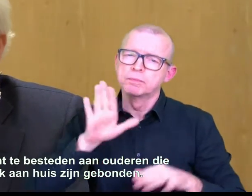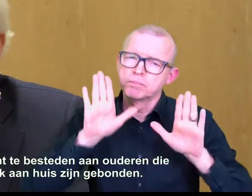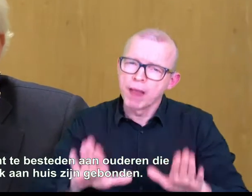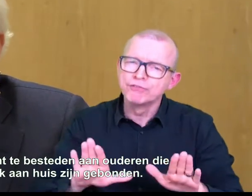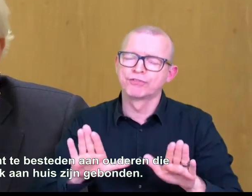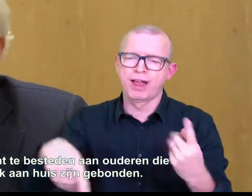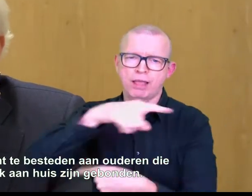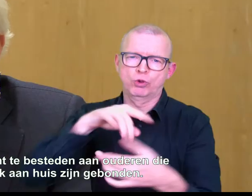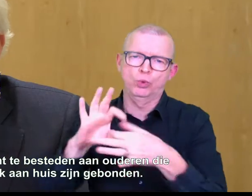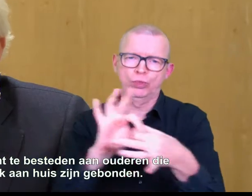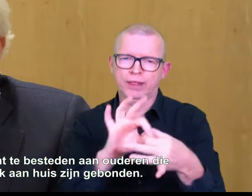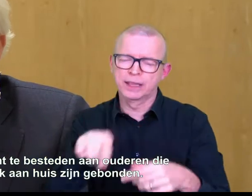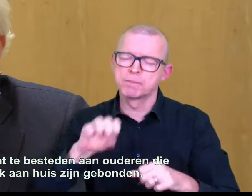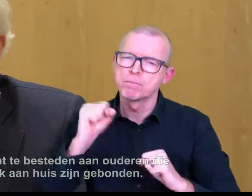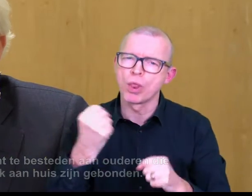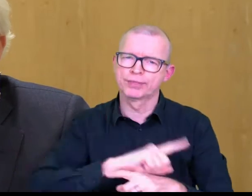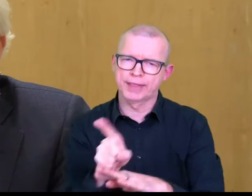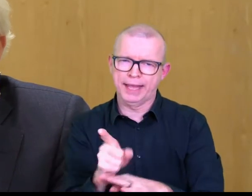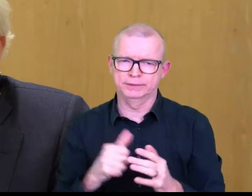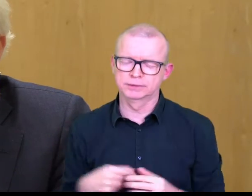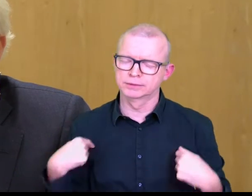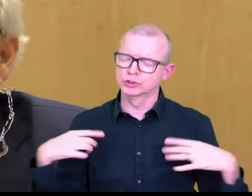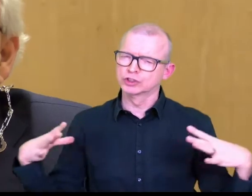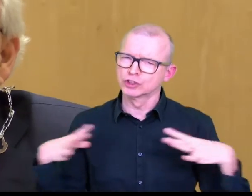kwetsbaar zijn en daardoor ook aan huis zijn gebonden.